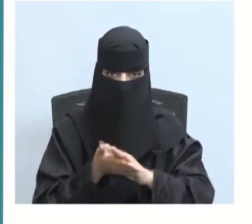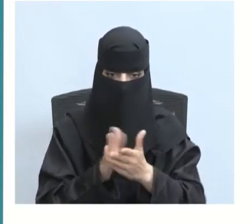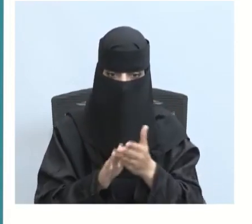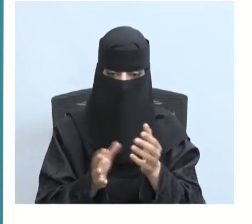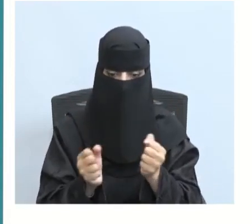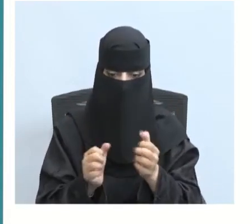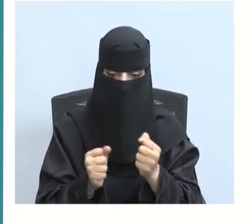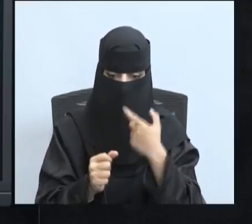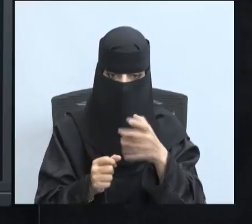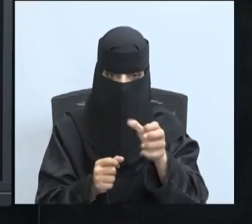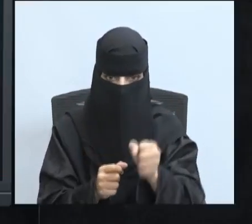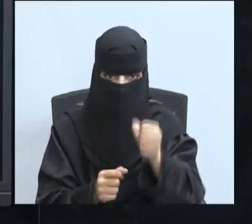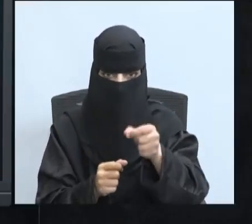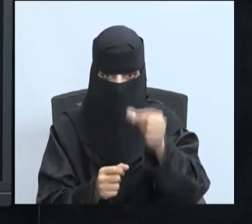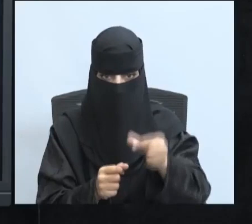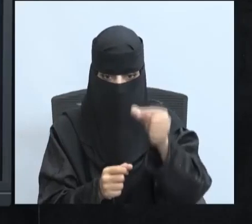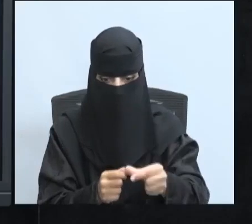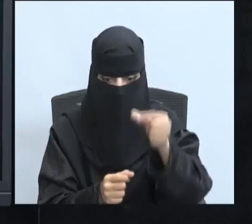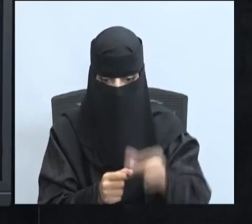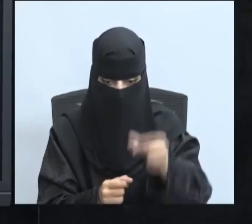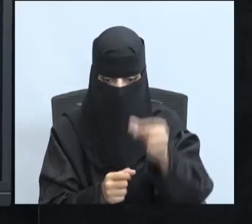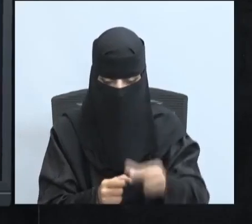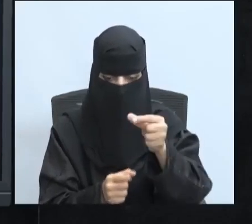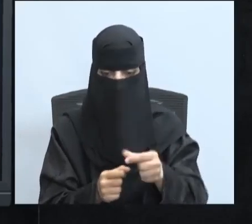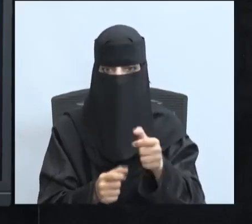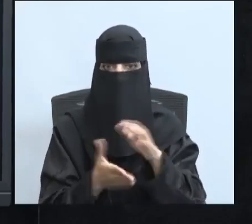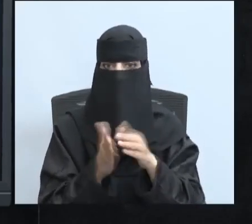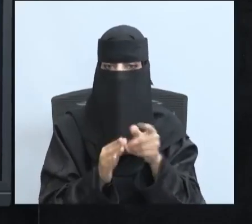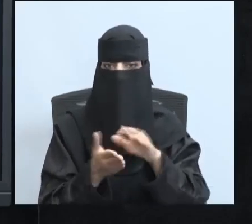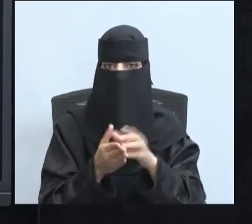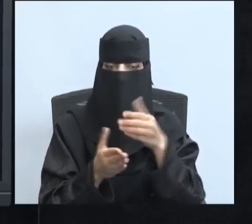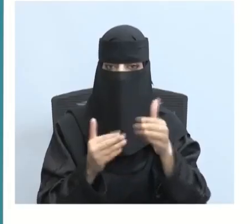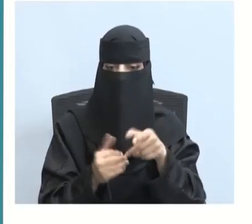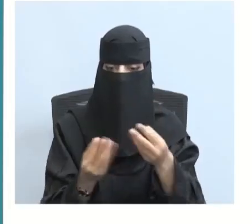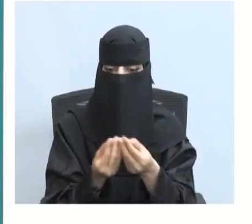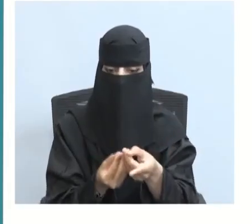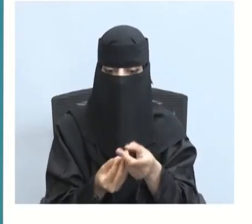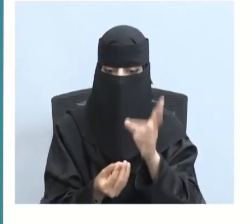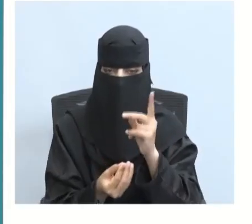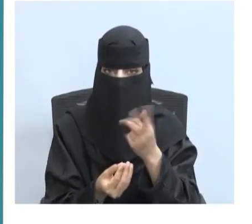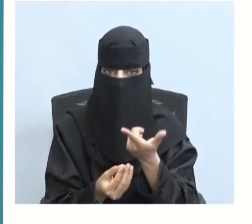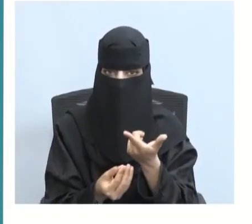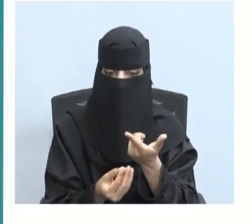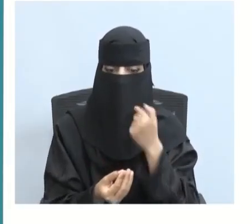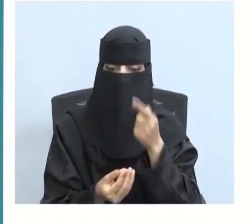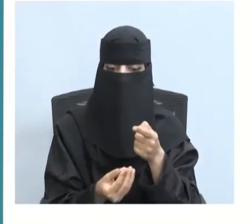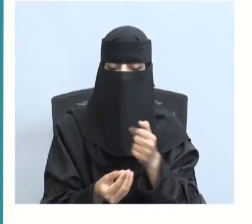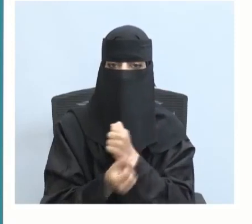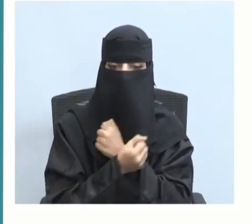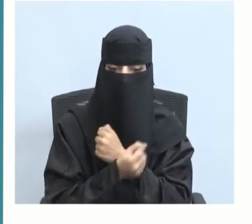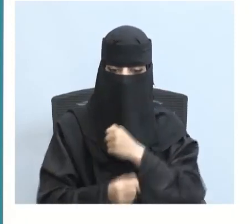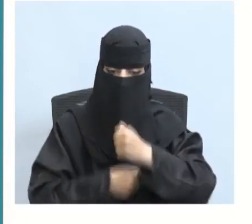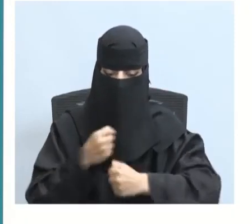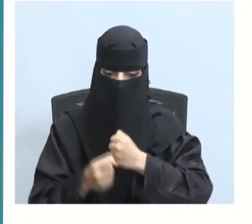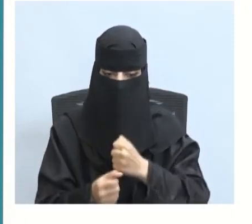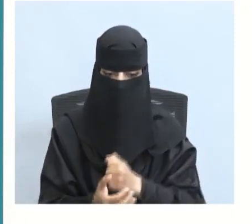اليد لكي احرك هذه ورق الصنفره على الخشب بعد ذلك طاقه